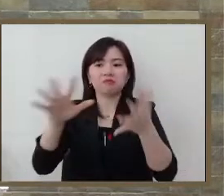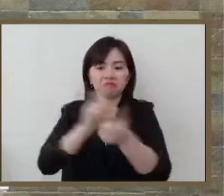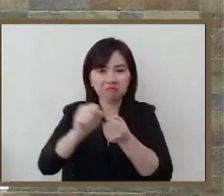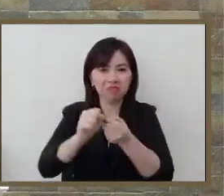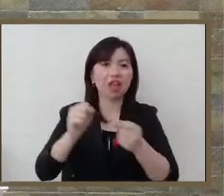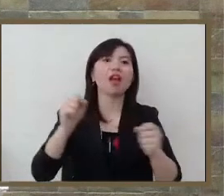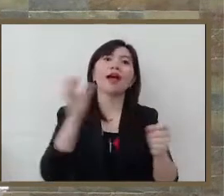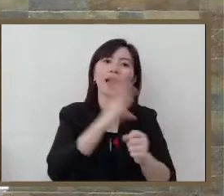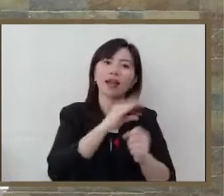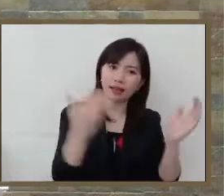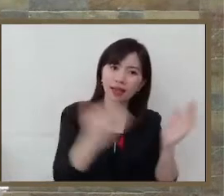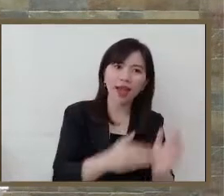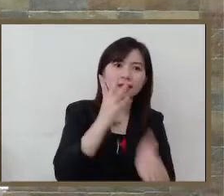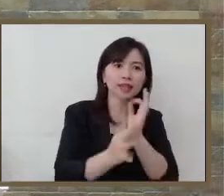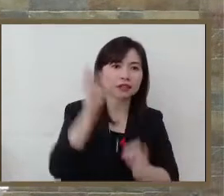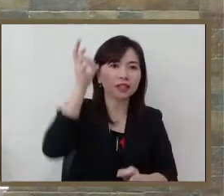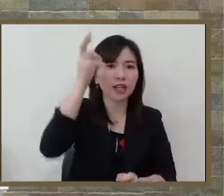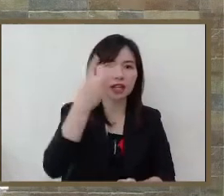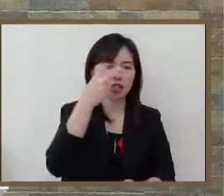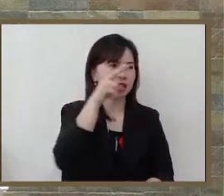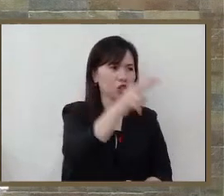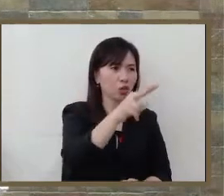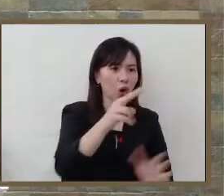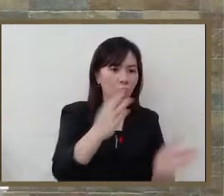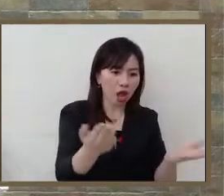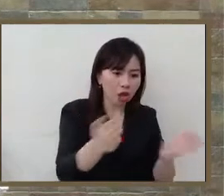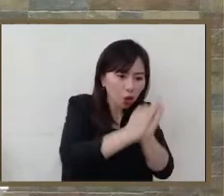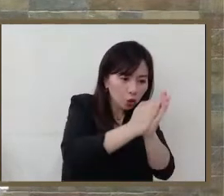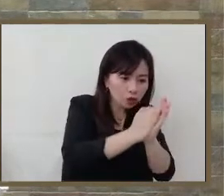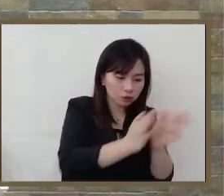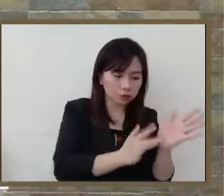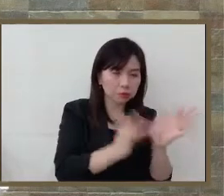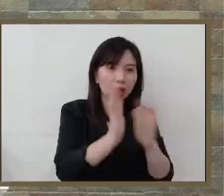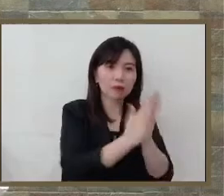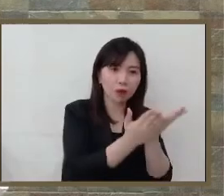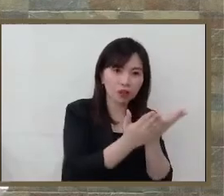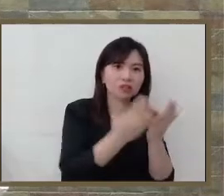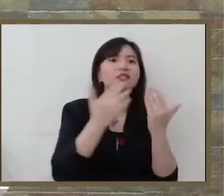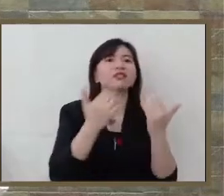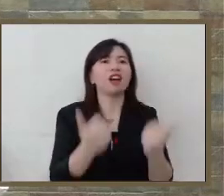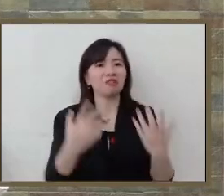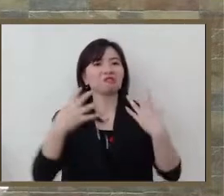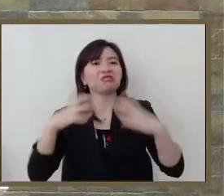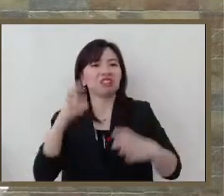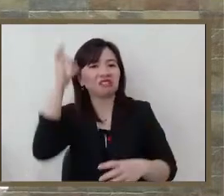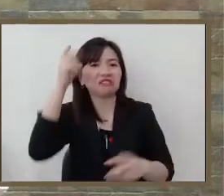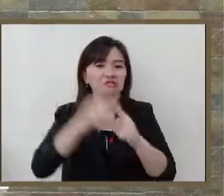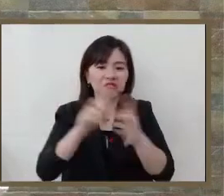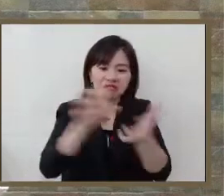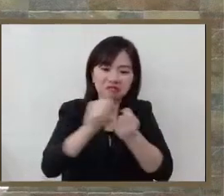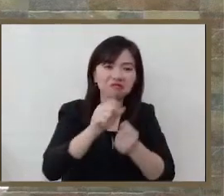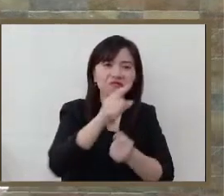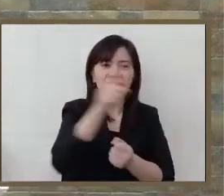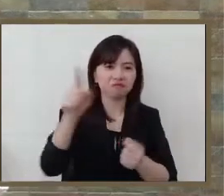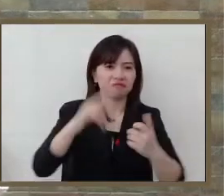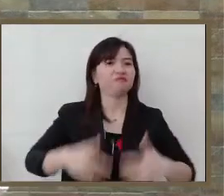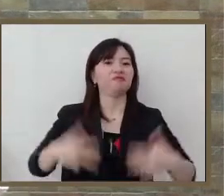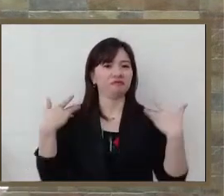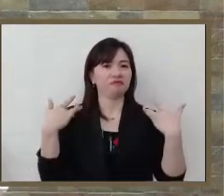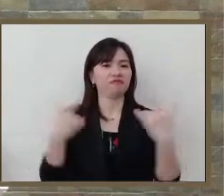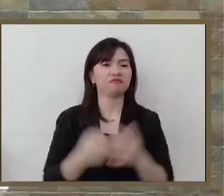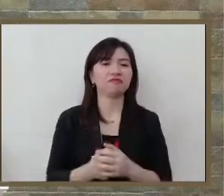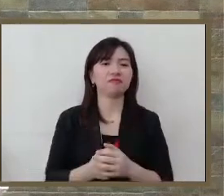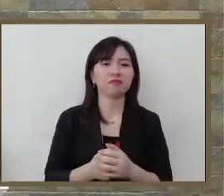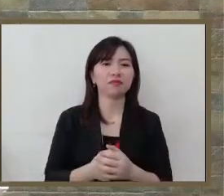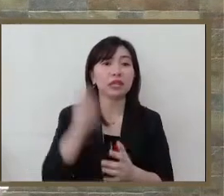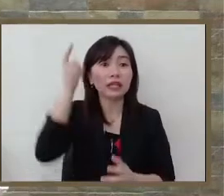will find you and he will ruin your life. Ang gusto ng Diablo sa buhay natin, laban. Kung laban